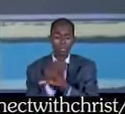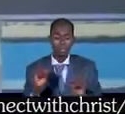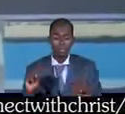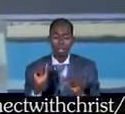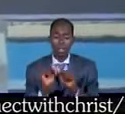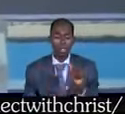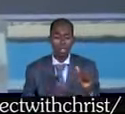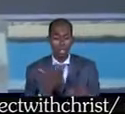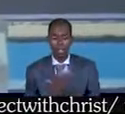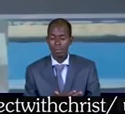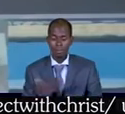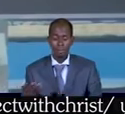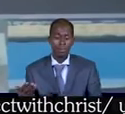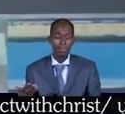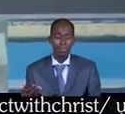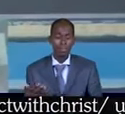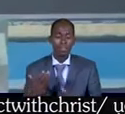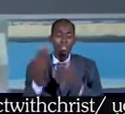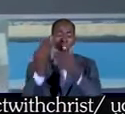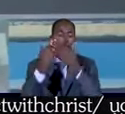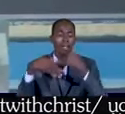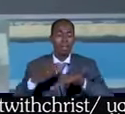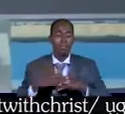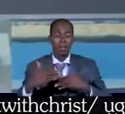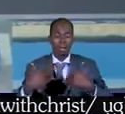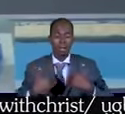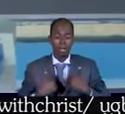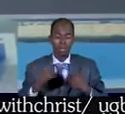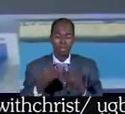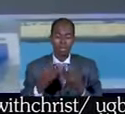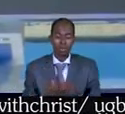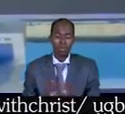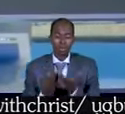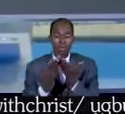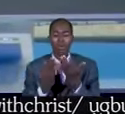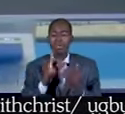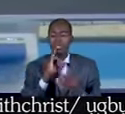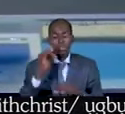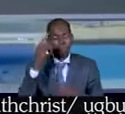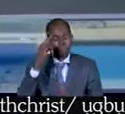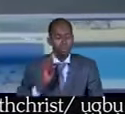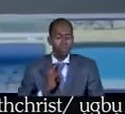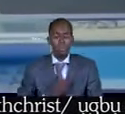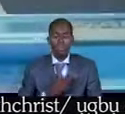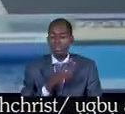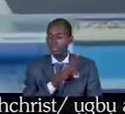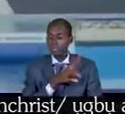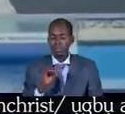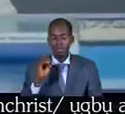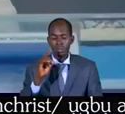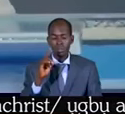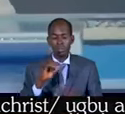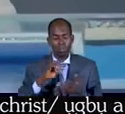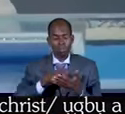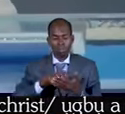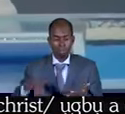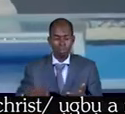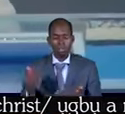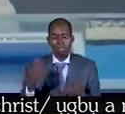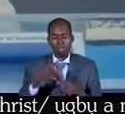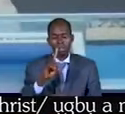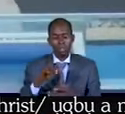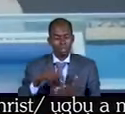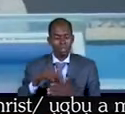niile nke bụ ihe eluigwe kwadoro nye anyị dịrị anyị. N'ọdị onye a ga-agụpụ n'abalị a, zipụ ike